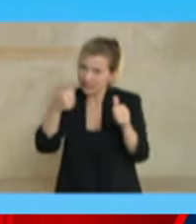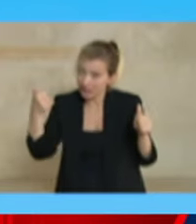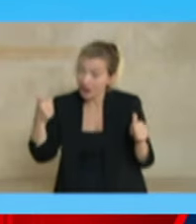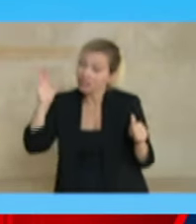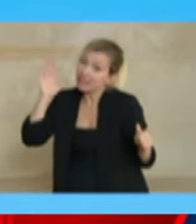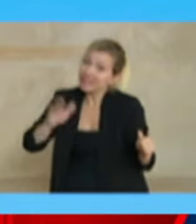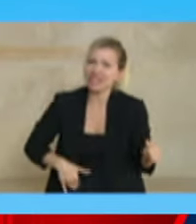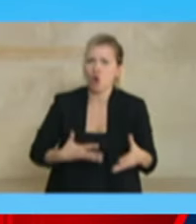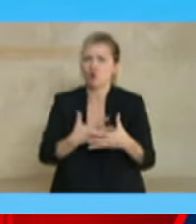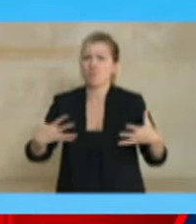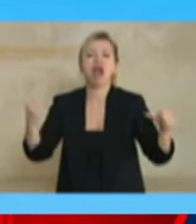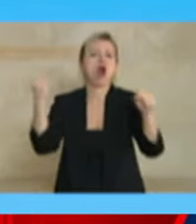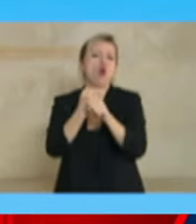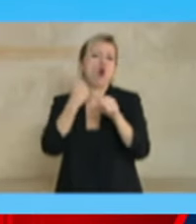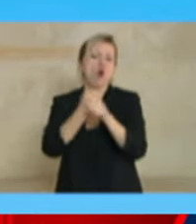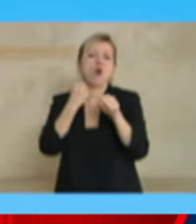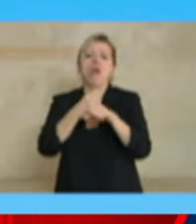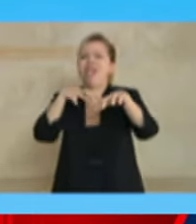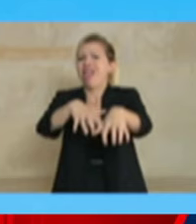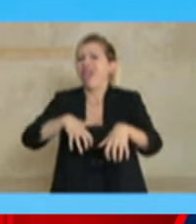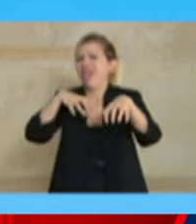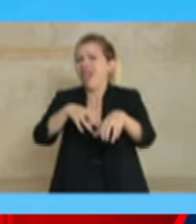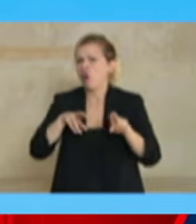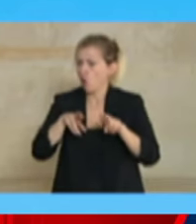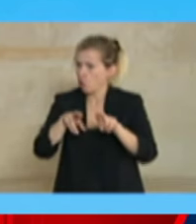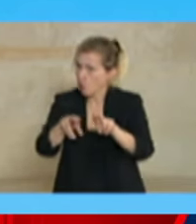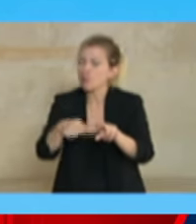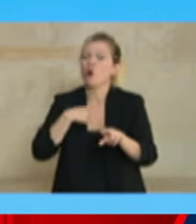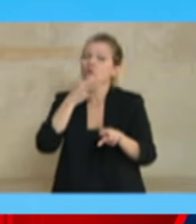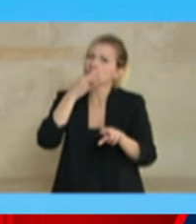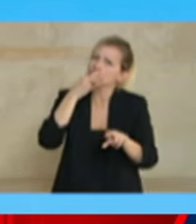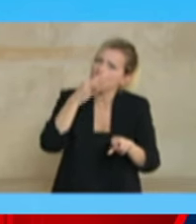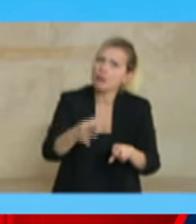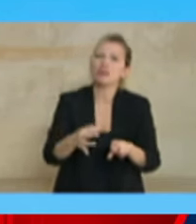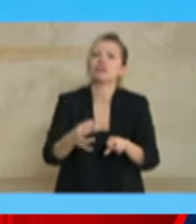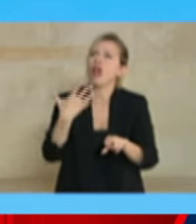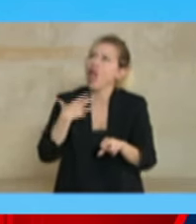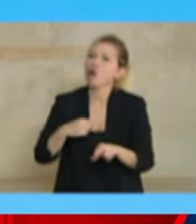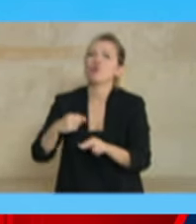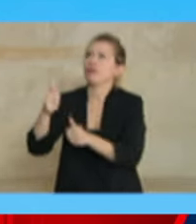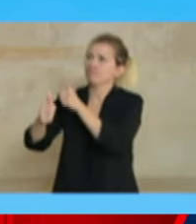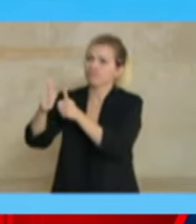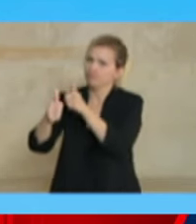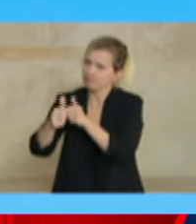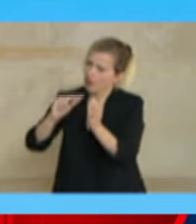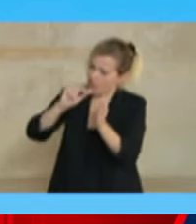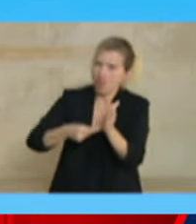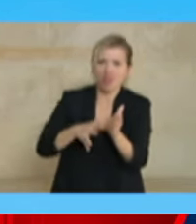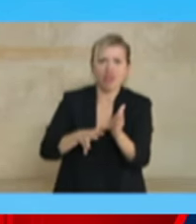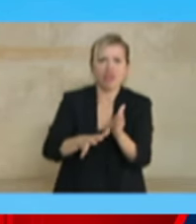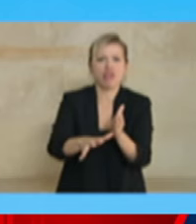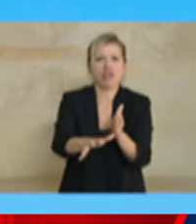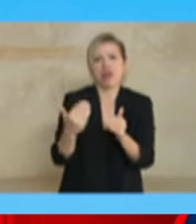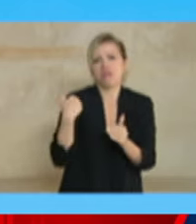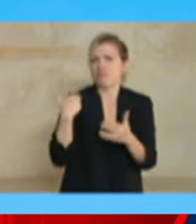σύμβαση της παραχώρησης, έχουμε πια προτιμητέο πλειοδότη και πιστεύω ότι θα υπογραφεί και αυτό